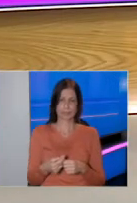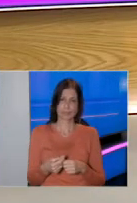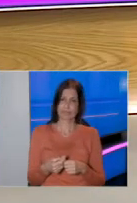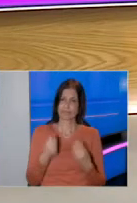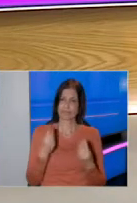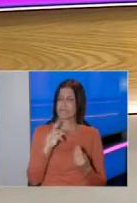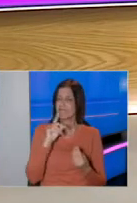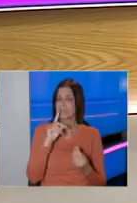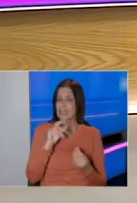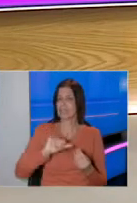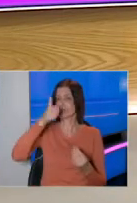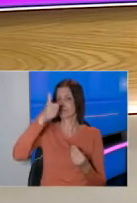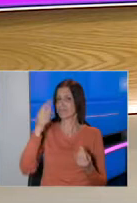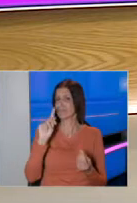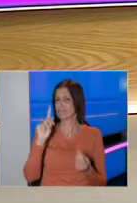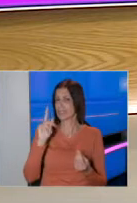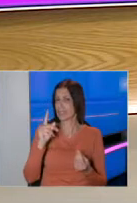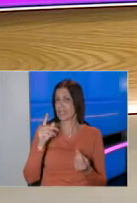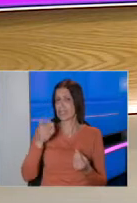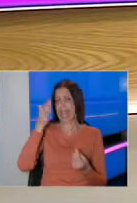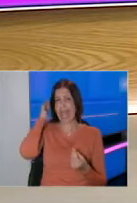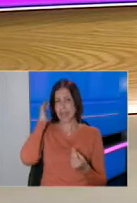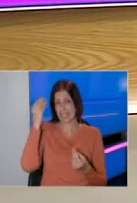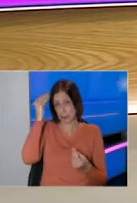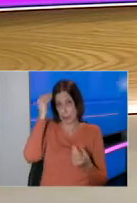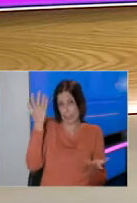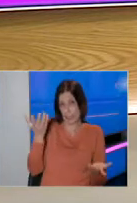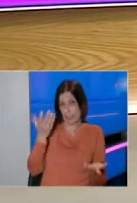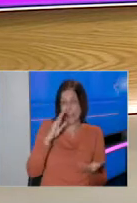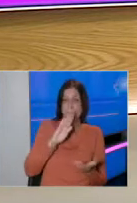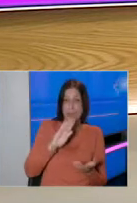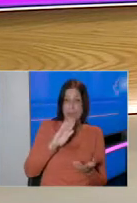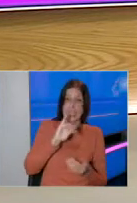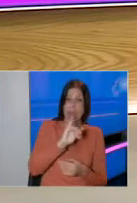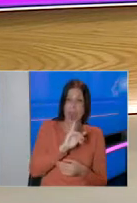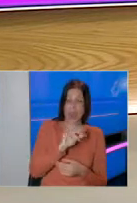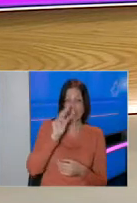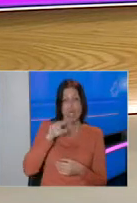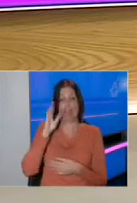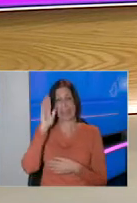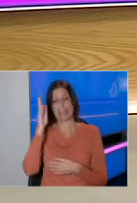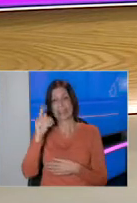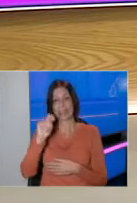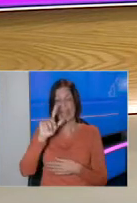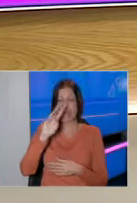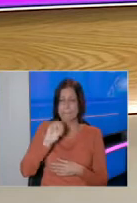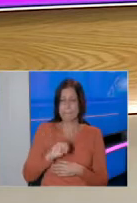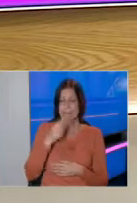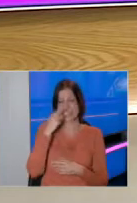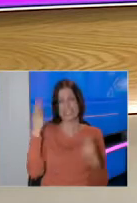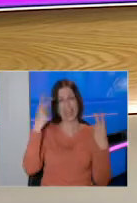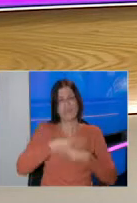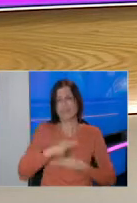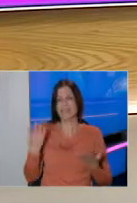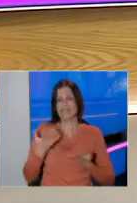רגע, אבל מי עומד בראש? יאיר לפיד? אתם זוכרים? בוגי יעלון, יש עתיד תלם? אנחנו ננסה להבין בדיוק לאן זה